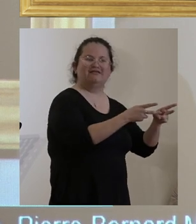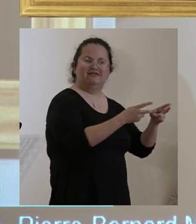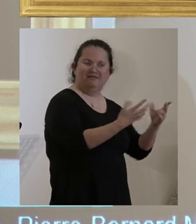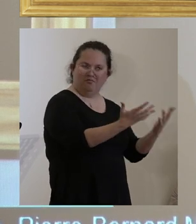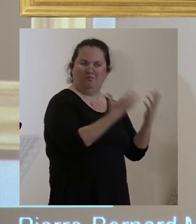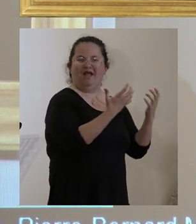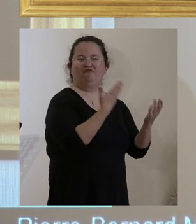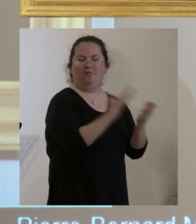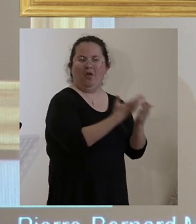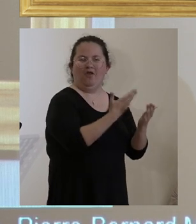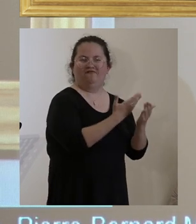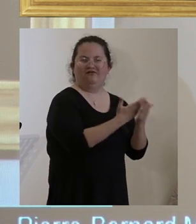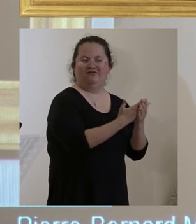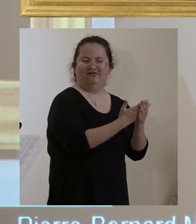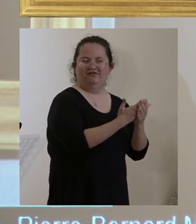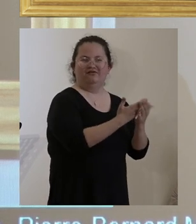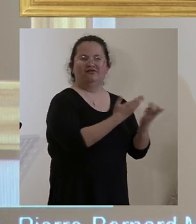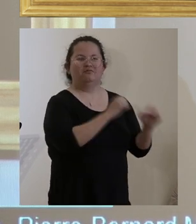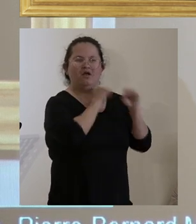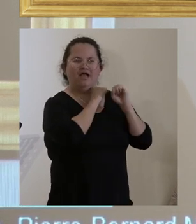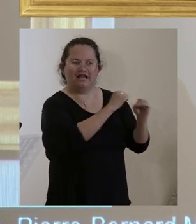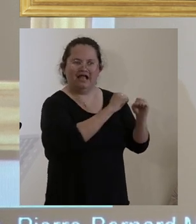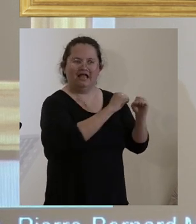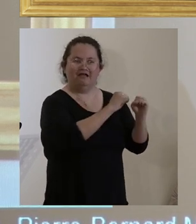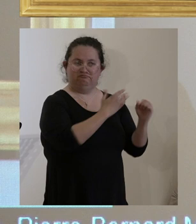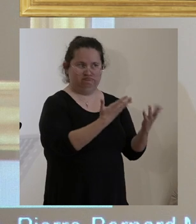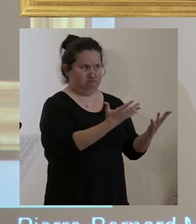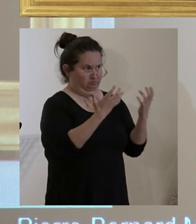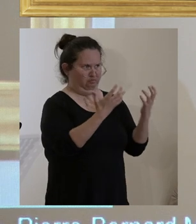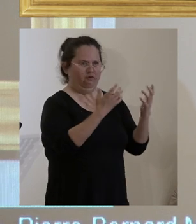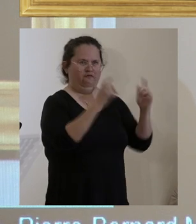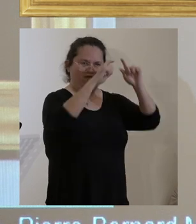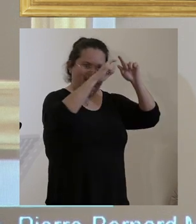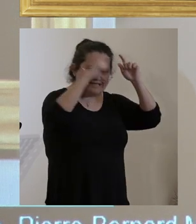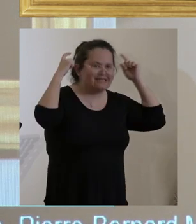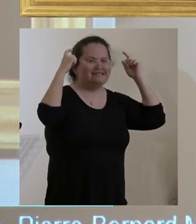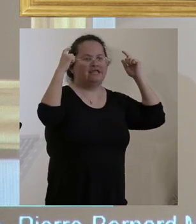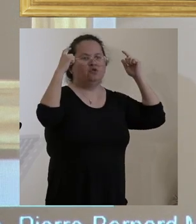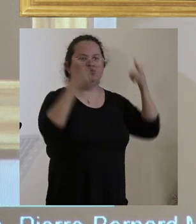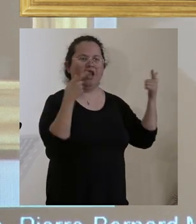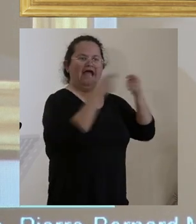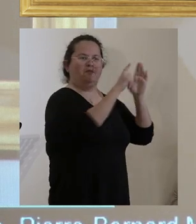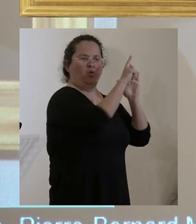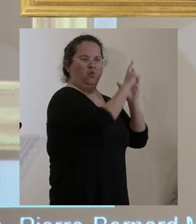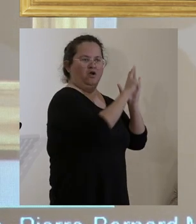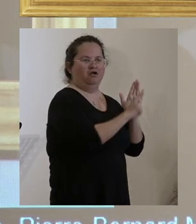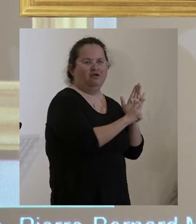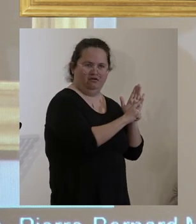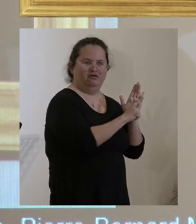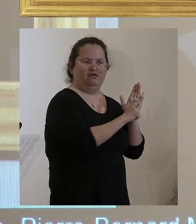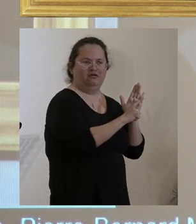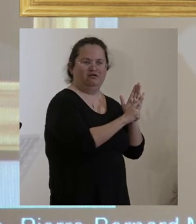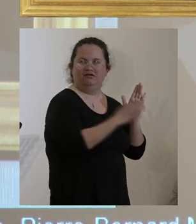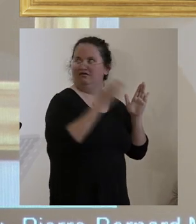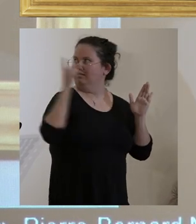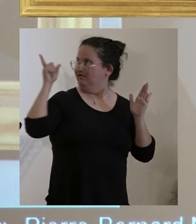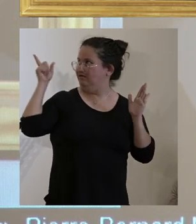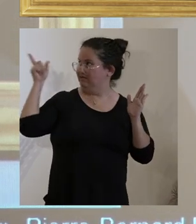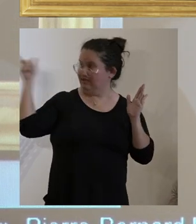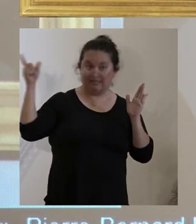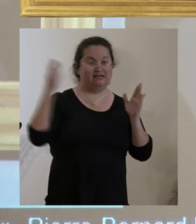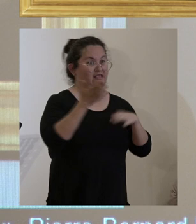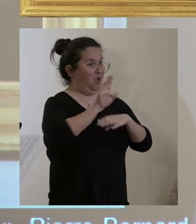mais qui témoignent aussi finalement de leur statut juridique. Elle est donc représentée telle qu'elle doit